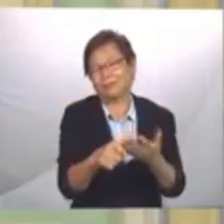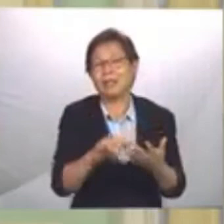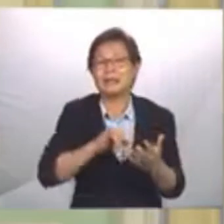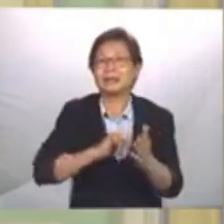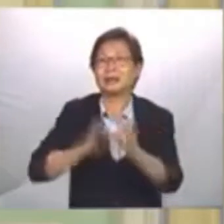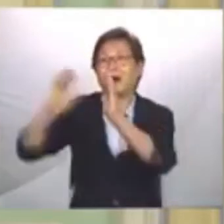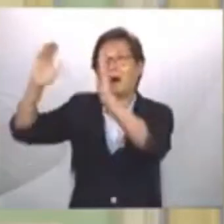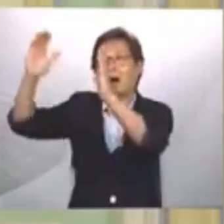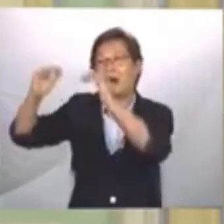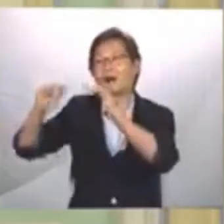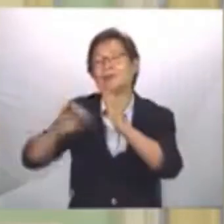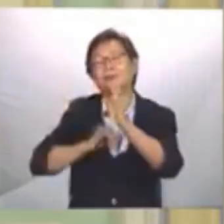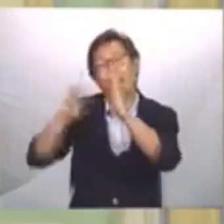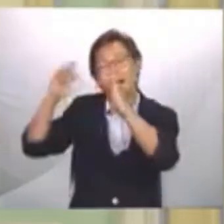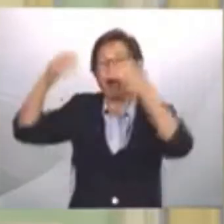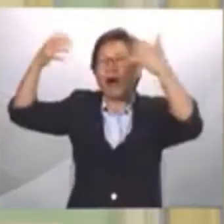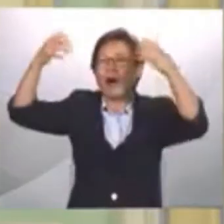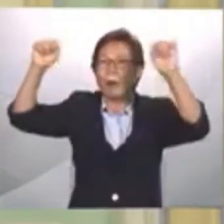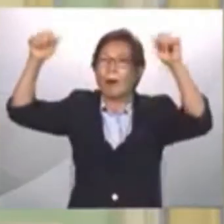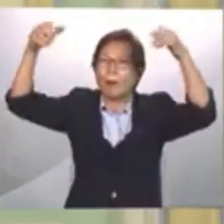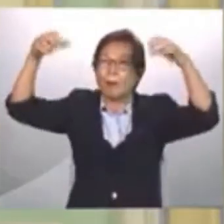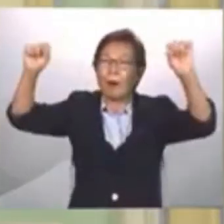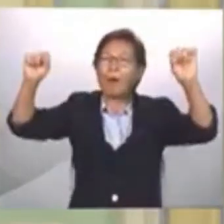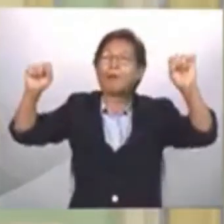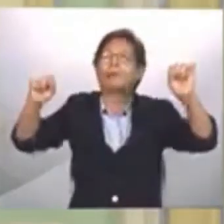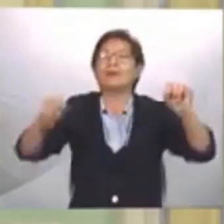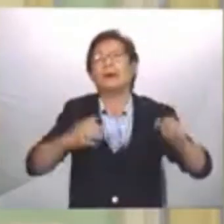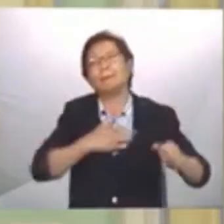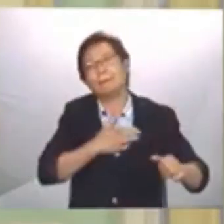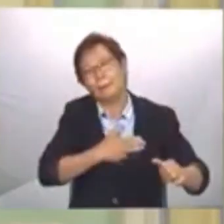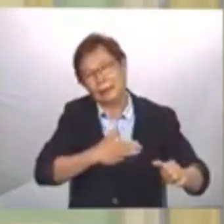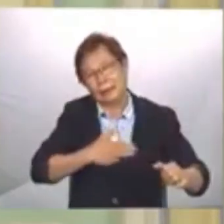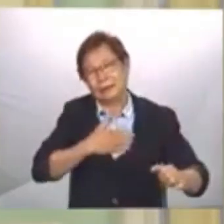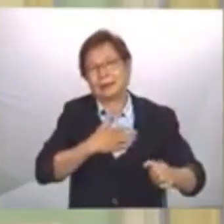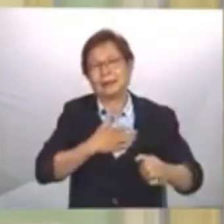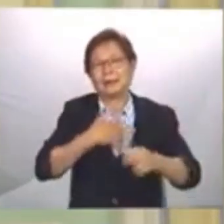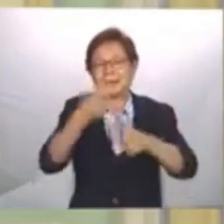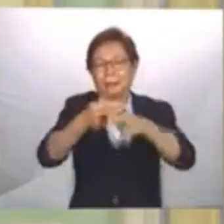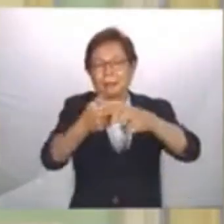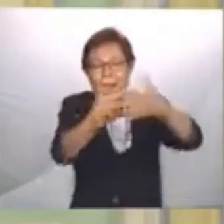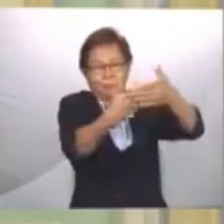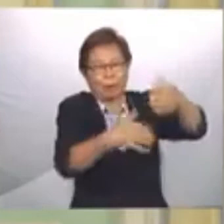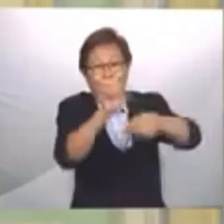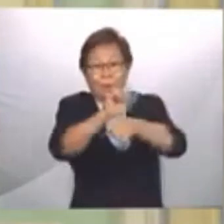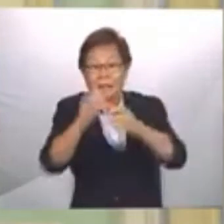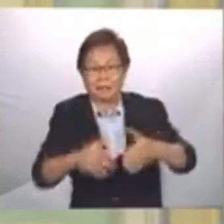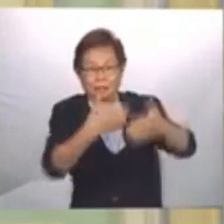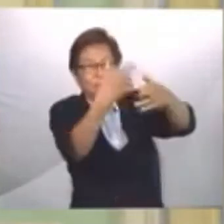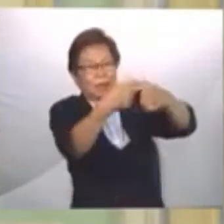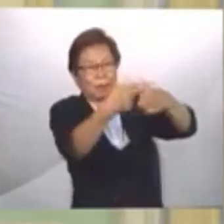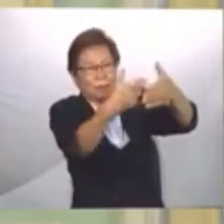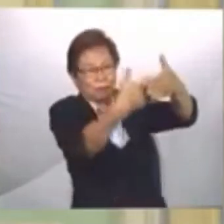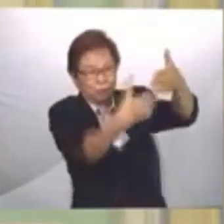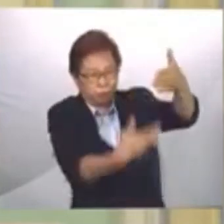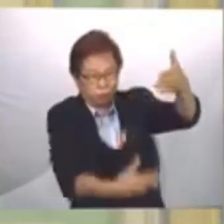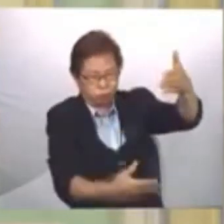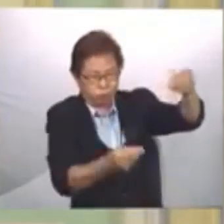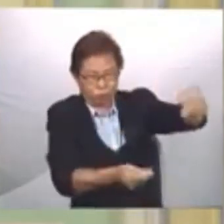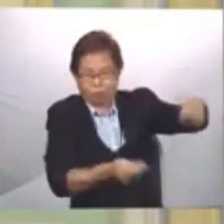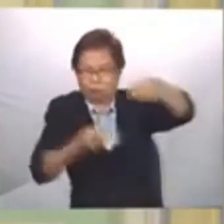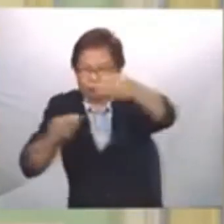harap majikan-majikan sila serahkan senarai pekerja-pekerja mereka ke balai-balai polis